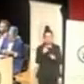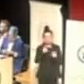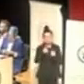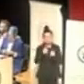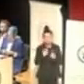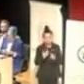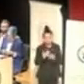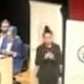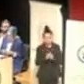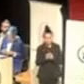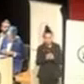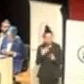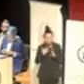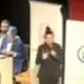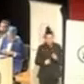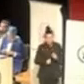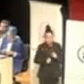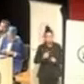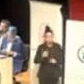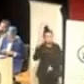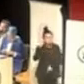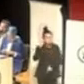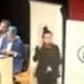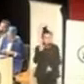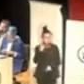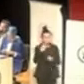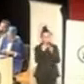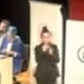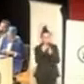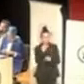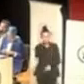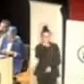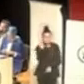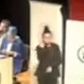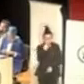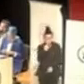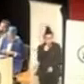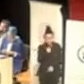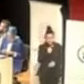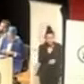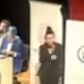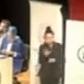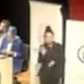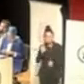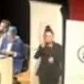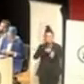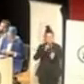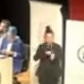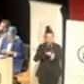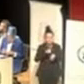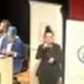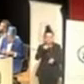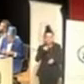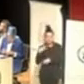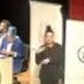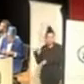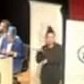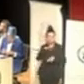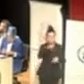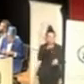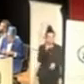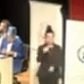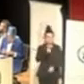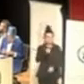Mabedinde duyduğum kelamının özünden sıyrılmadığım zaman sana getirir beni.